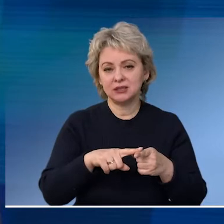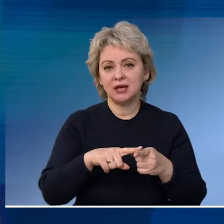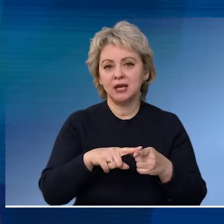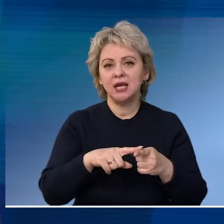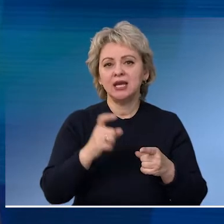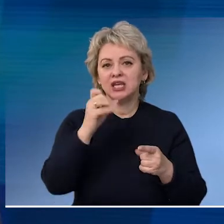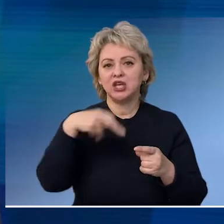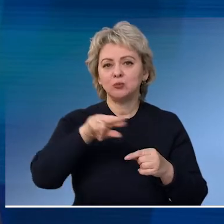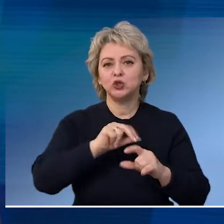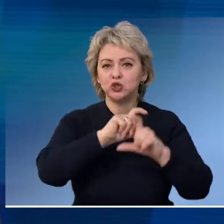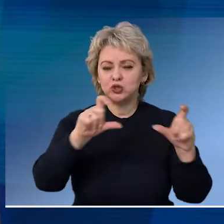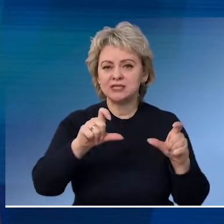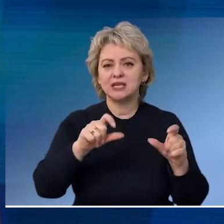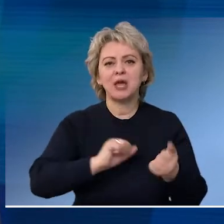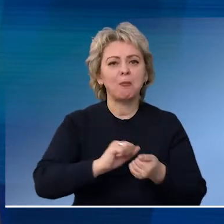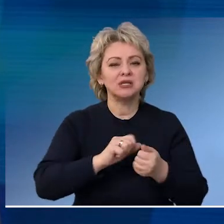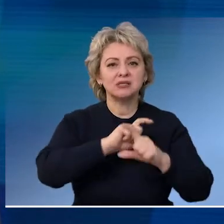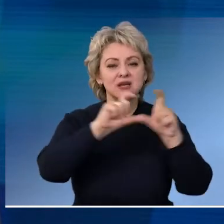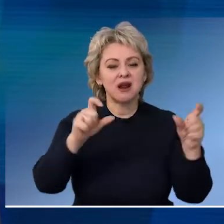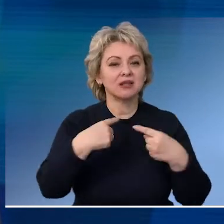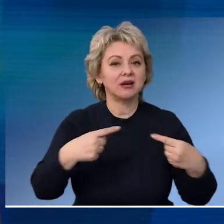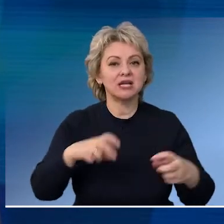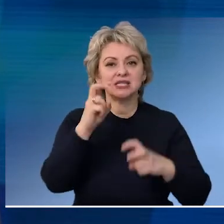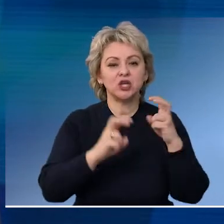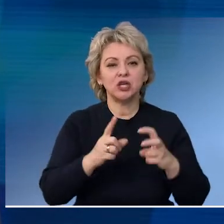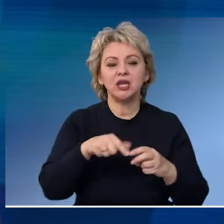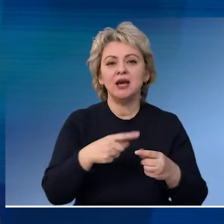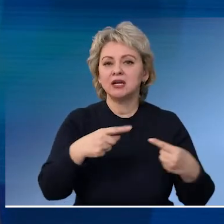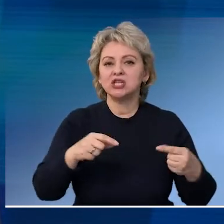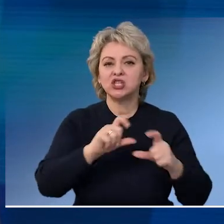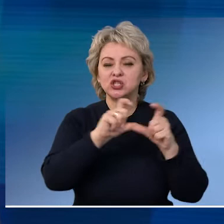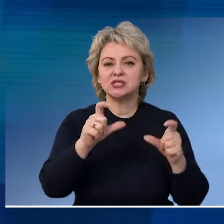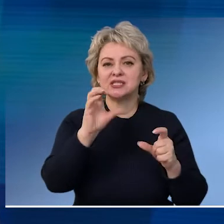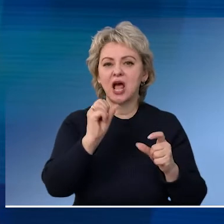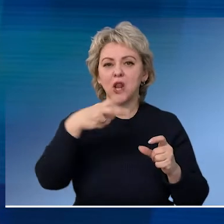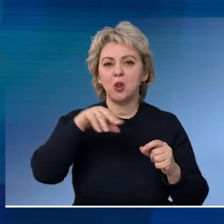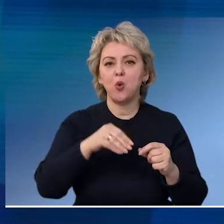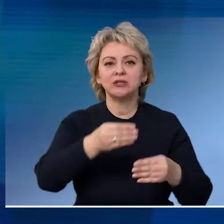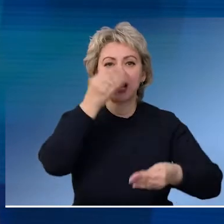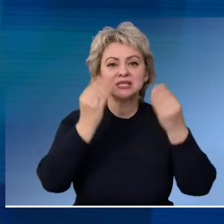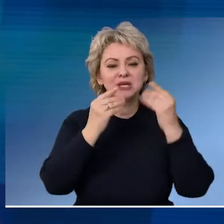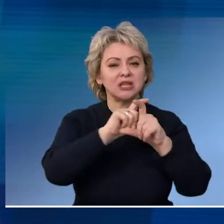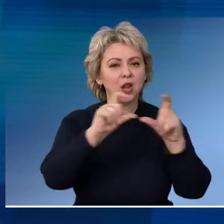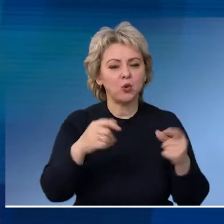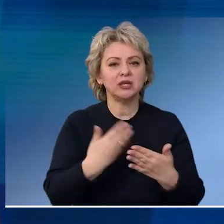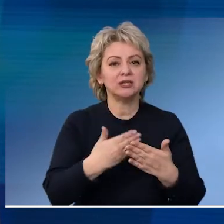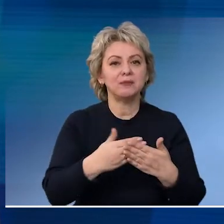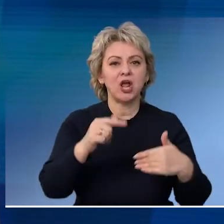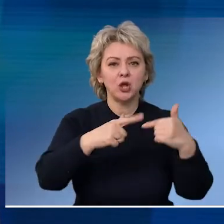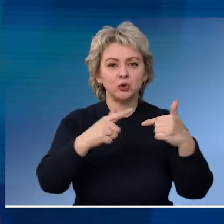вот химчистки, прачечные, предприятия бьюти-индустрии, это салоны, это косметология,